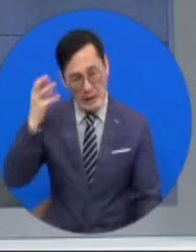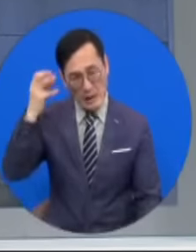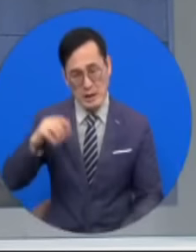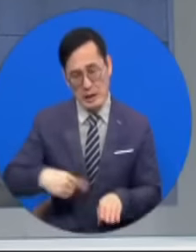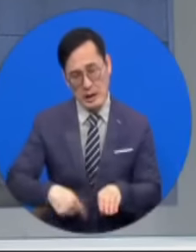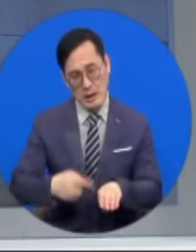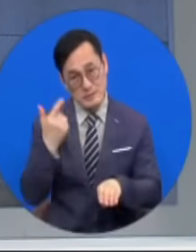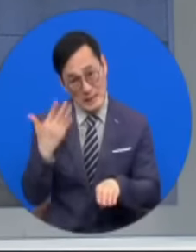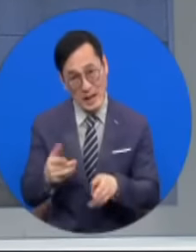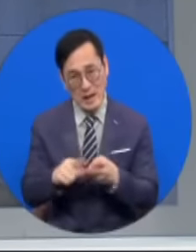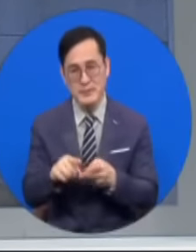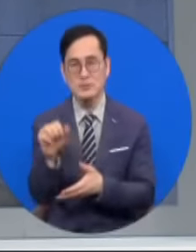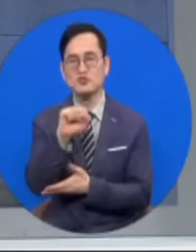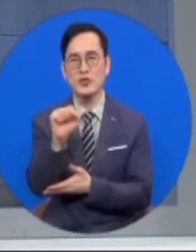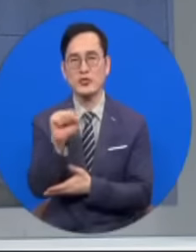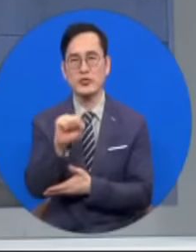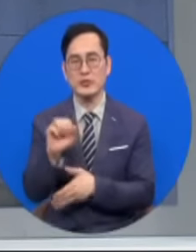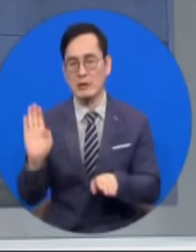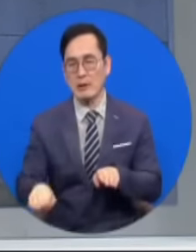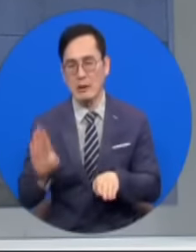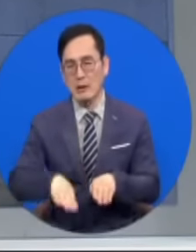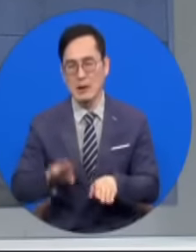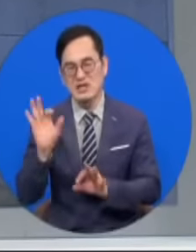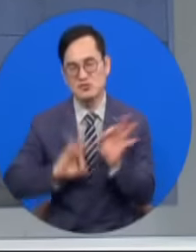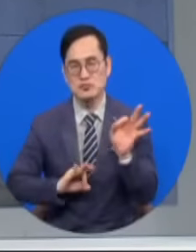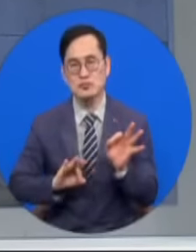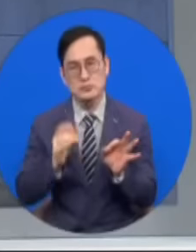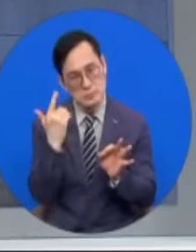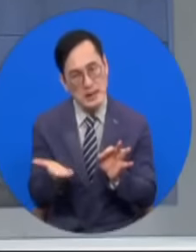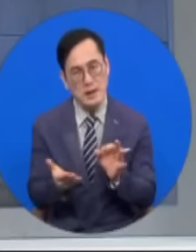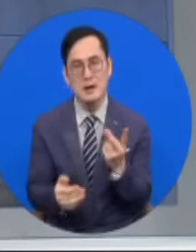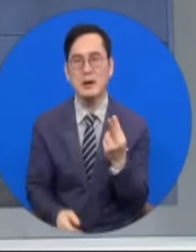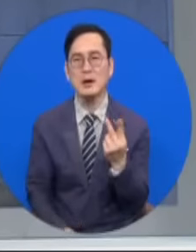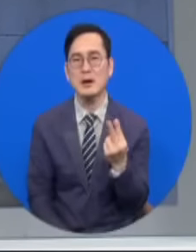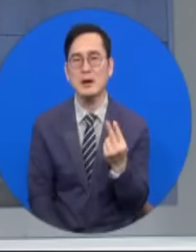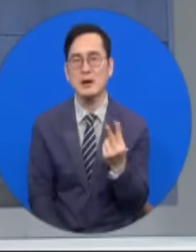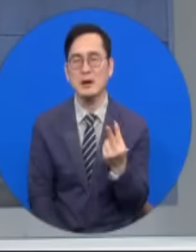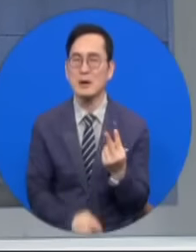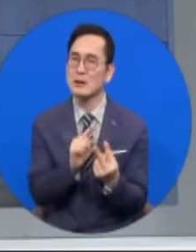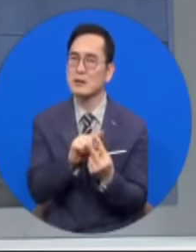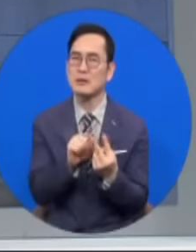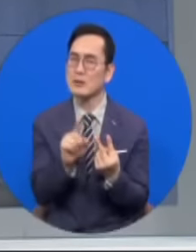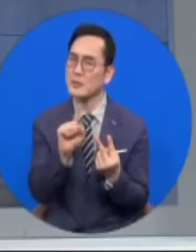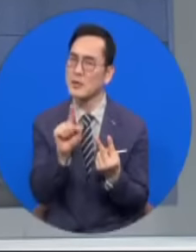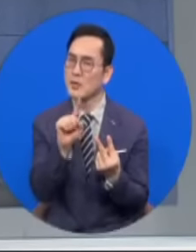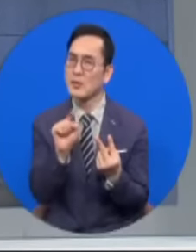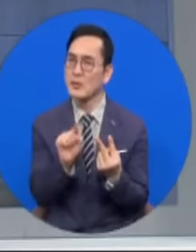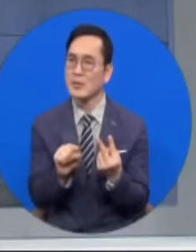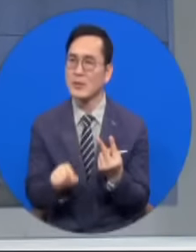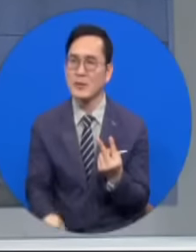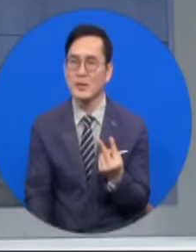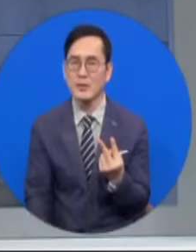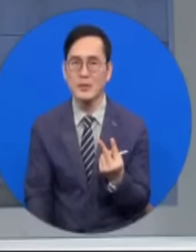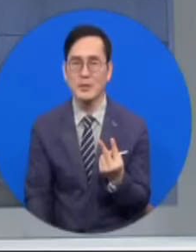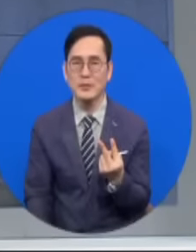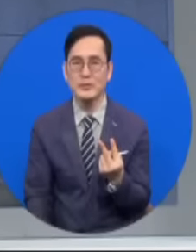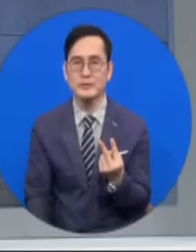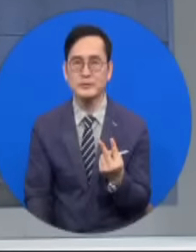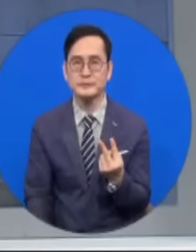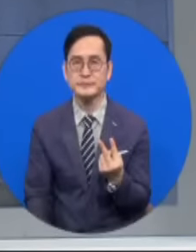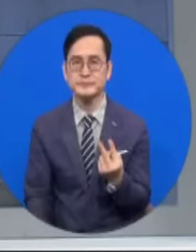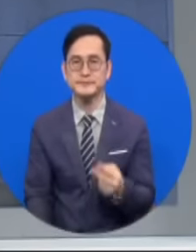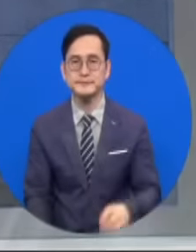오작동 어 조작 미숙 거냐라는 여부 아니겠습니까 어 요런 것들이 없었다라는 발표들 나옵니다 함께